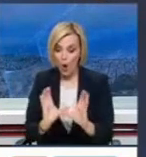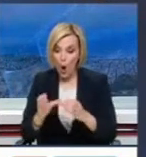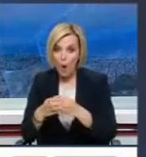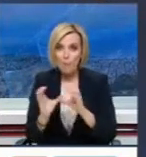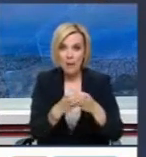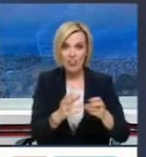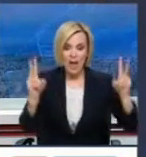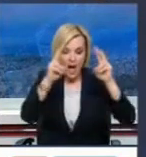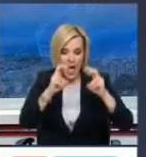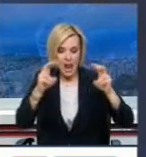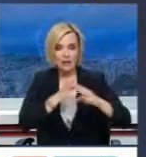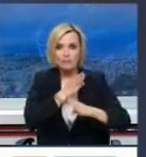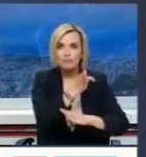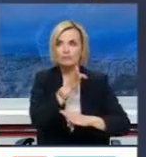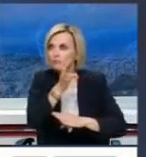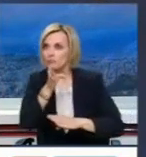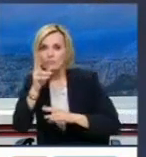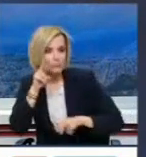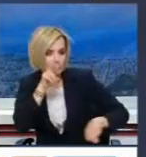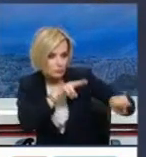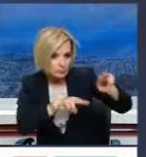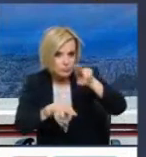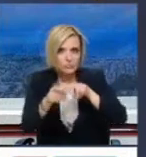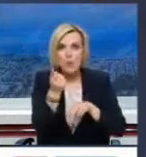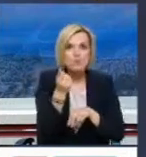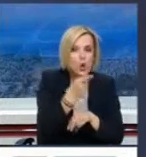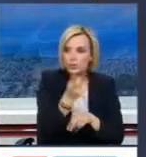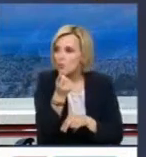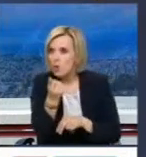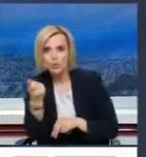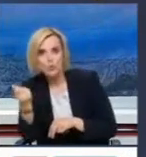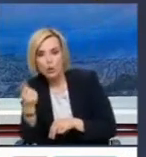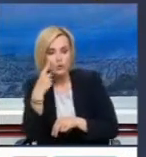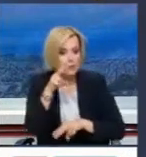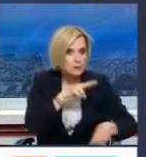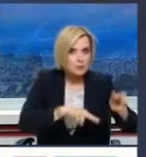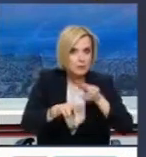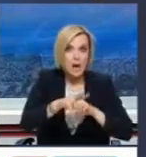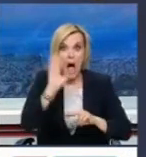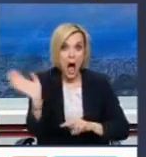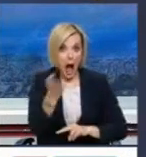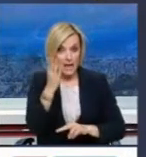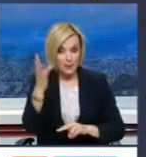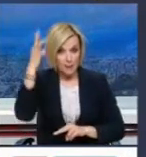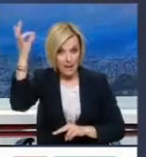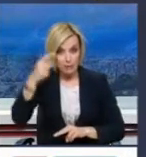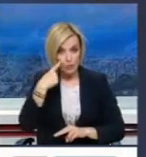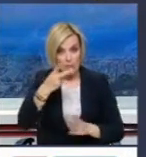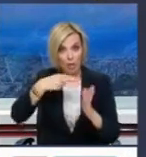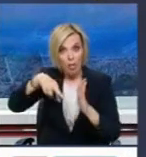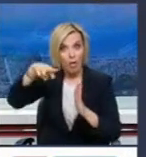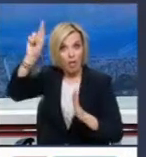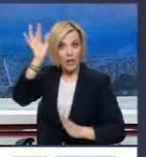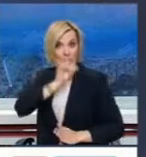έχουν ξεκινήσει τη χρηματοληπτική μέσα από χθες και θα ενταχθούν σήμερα και αύριο. Και τα πρώτα πρόστιμα θα επιβληθούν την